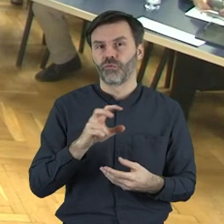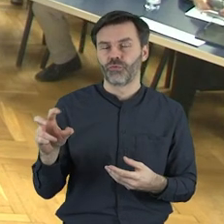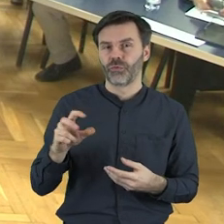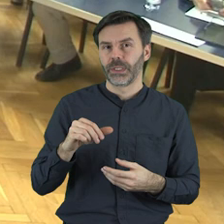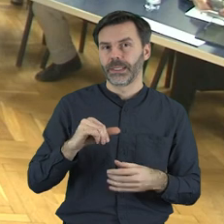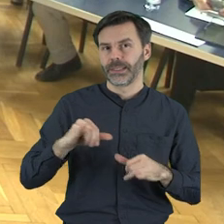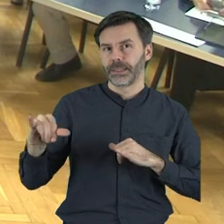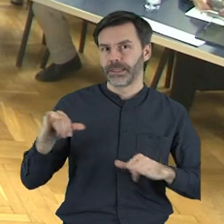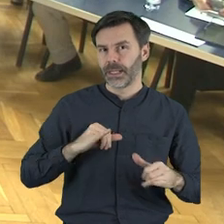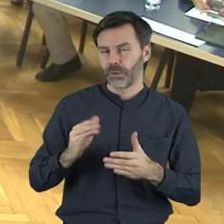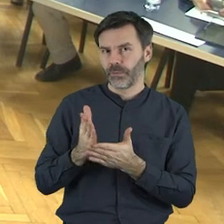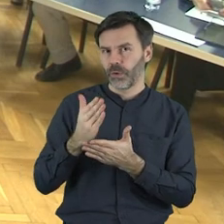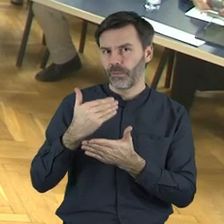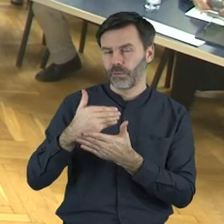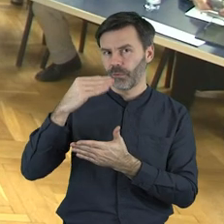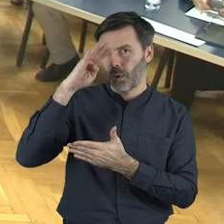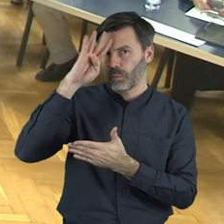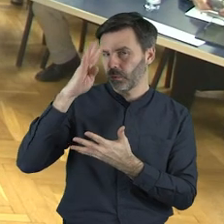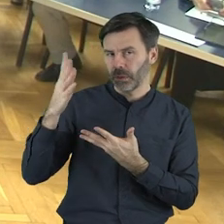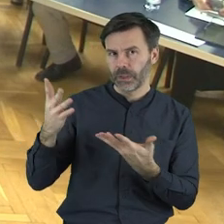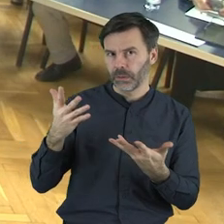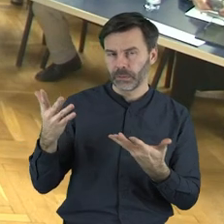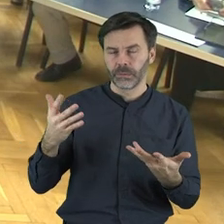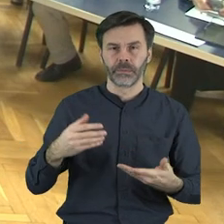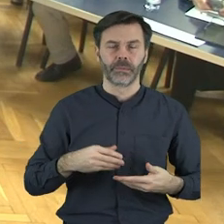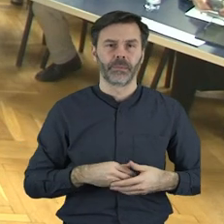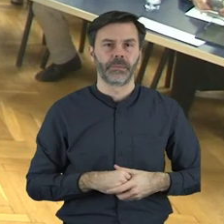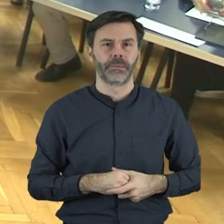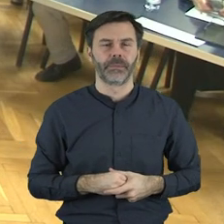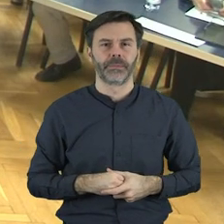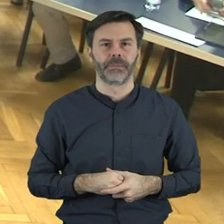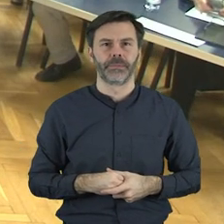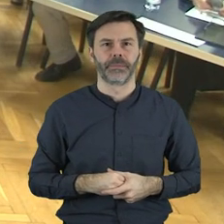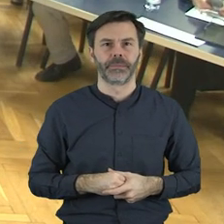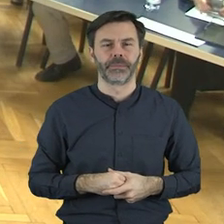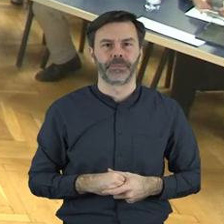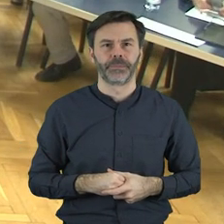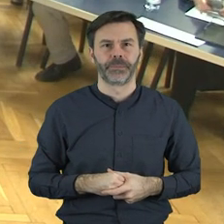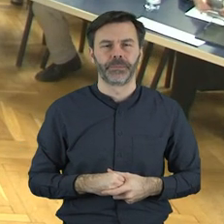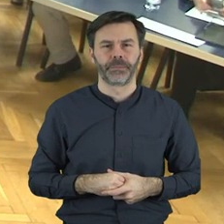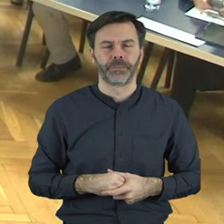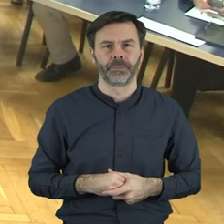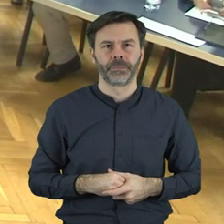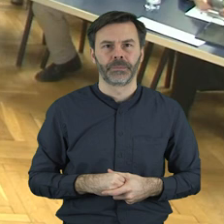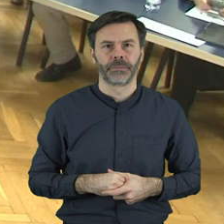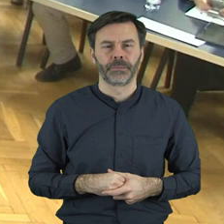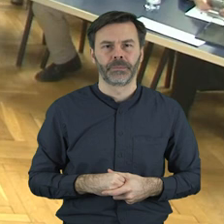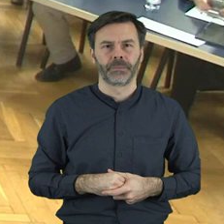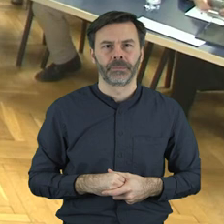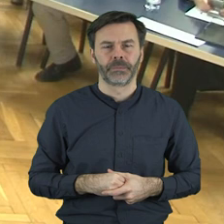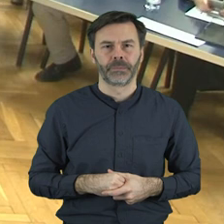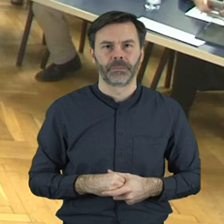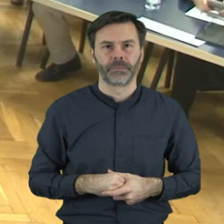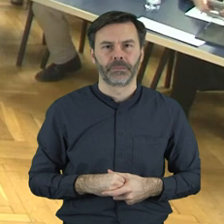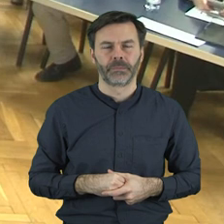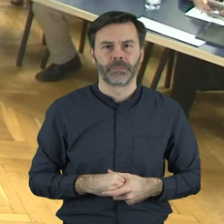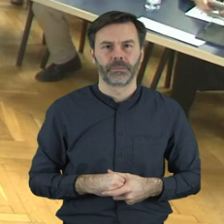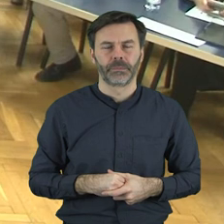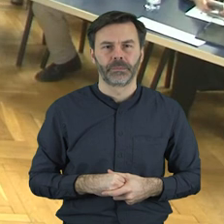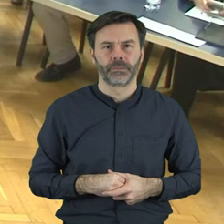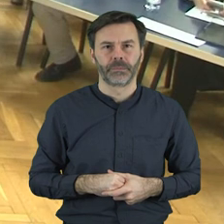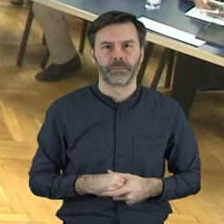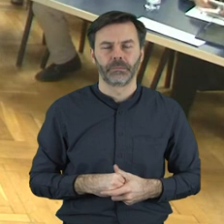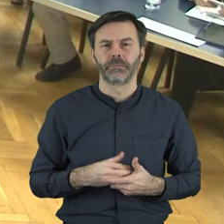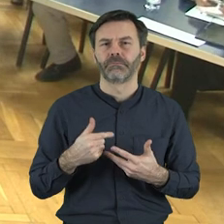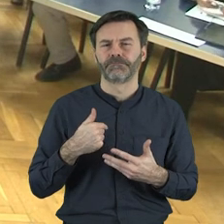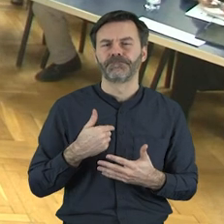Chcielibyśmy też poznać odpowiedź na temat procesu planowania, czy ewentualnego